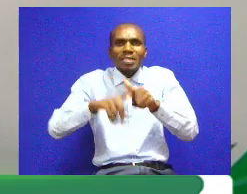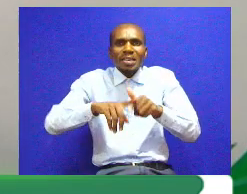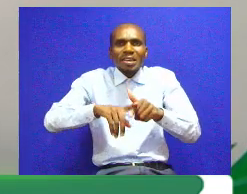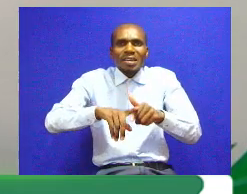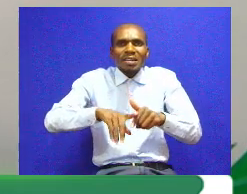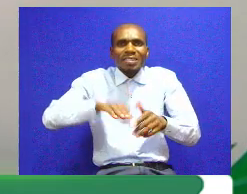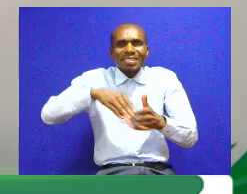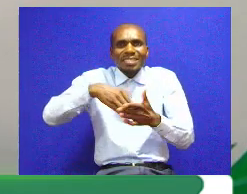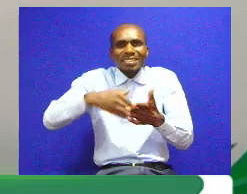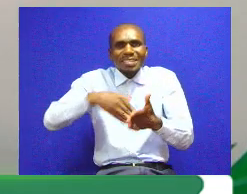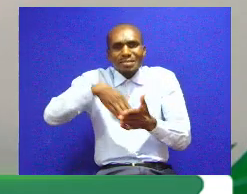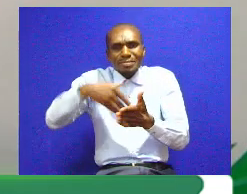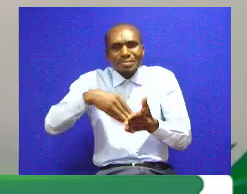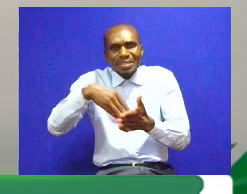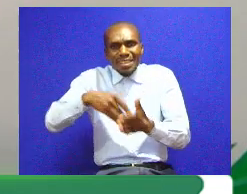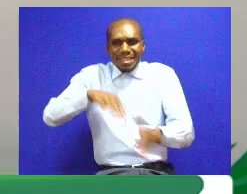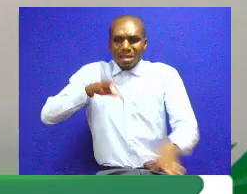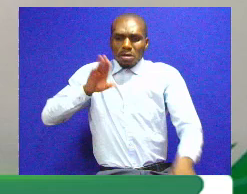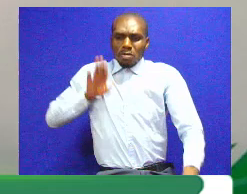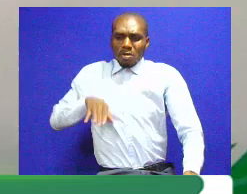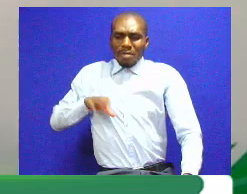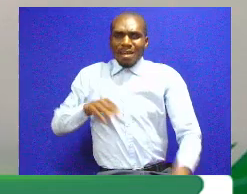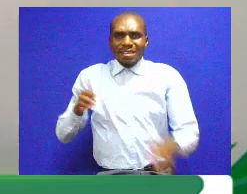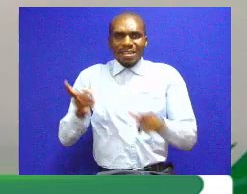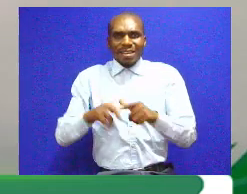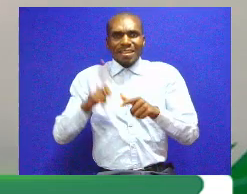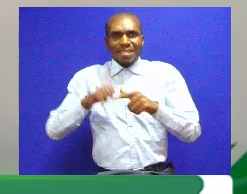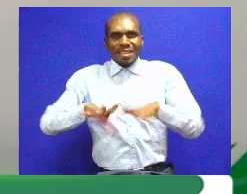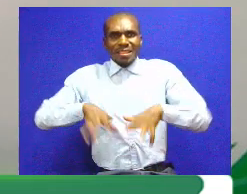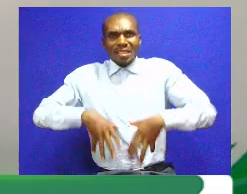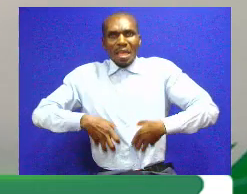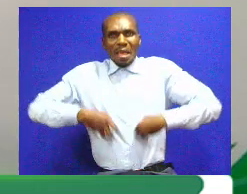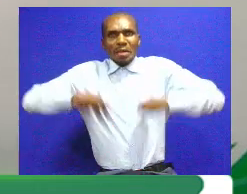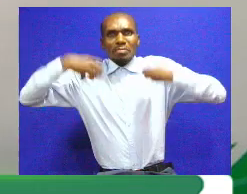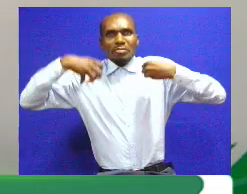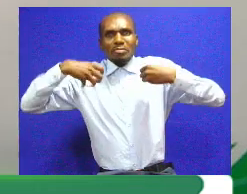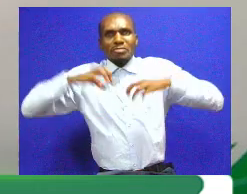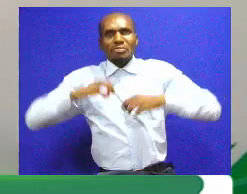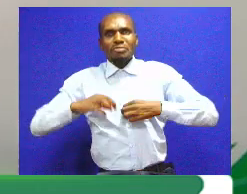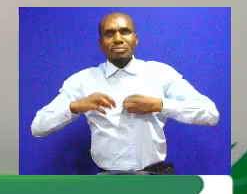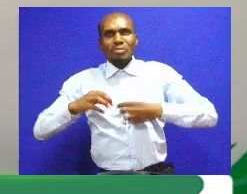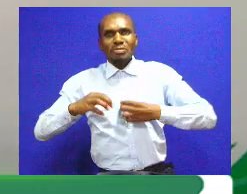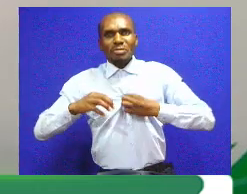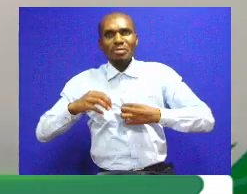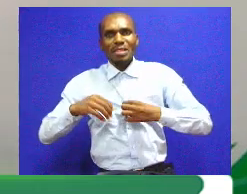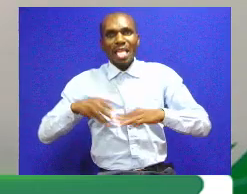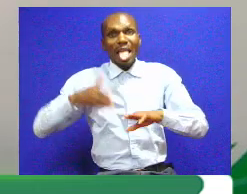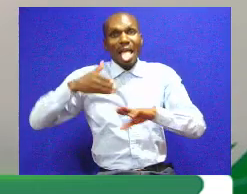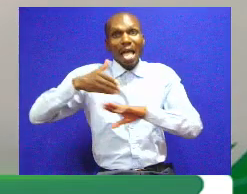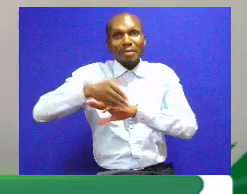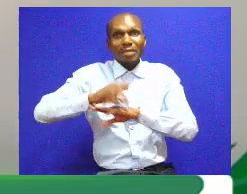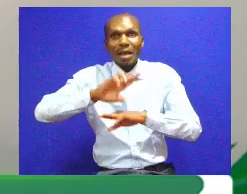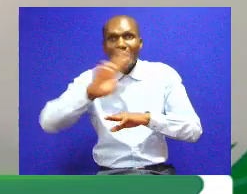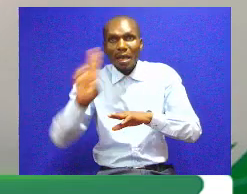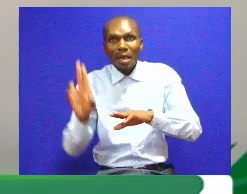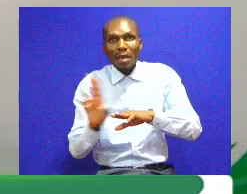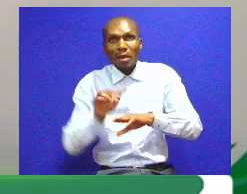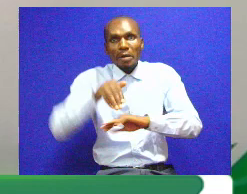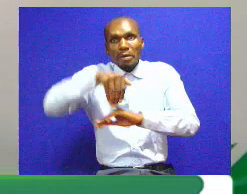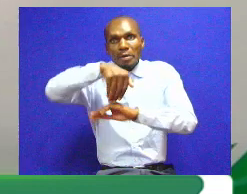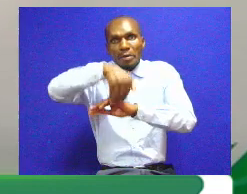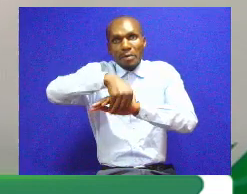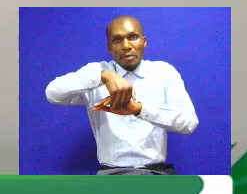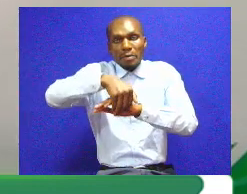mbabo anene aba sbati ase ukubarusi ya chianga magegaye gatamba kiobo chenu getumegete konyorekana